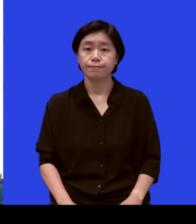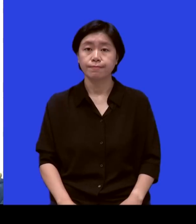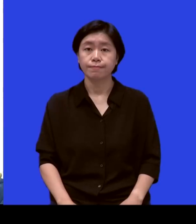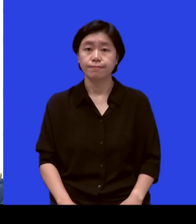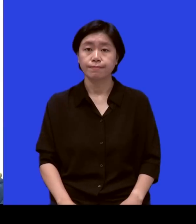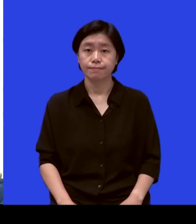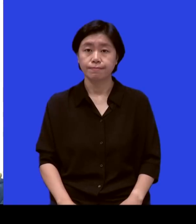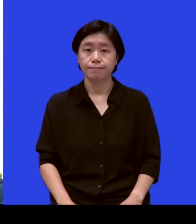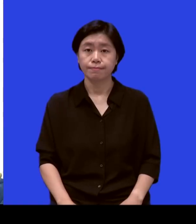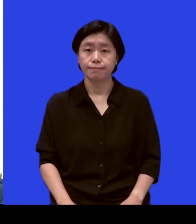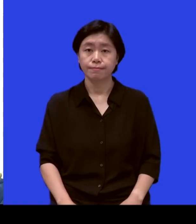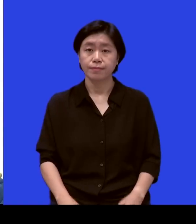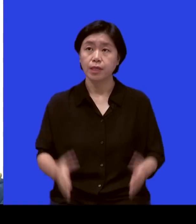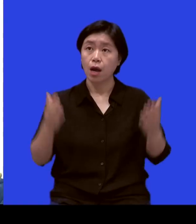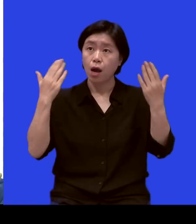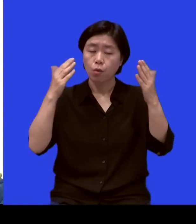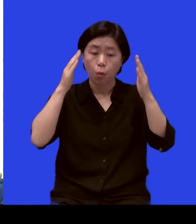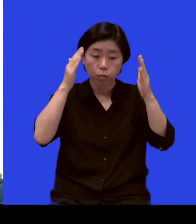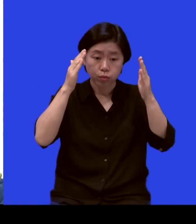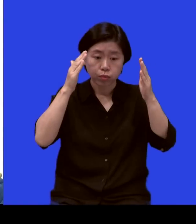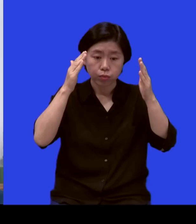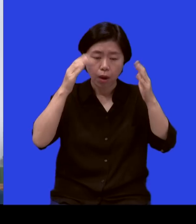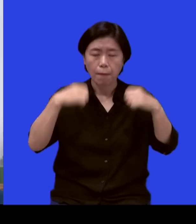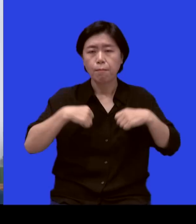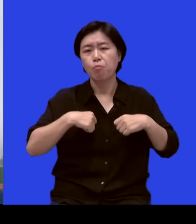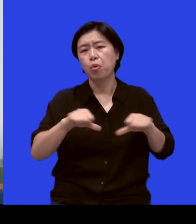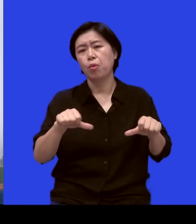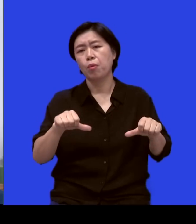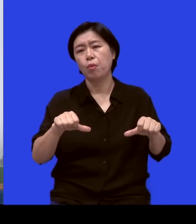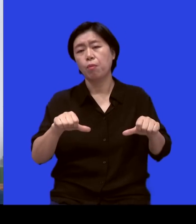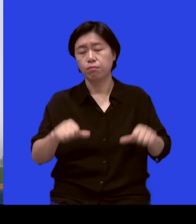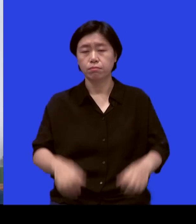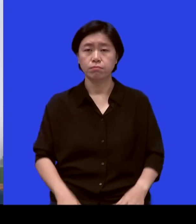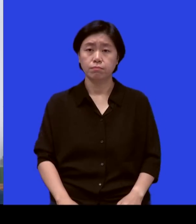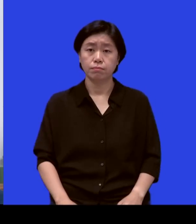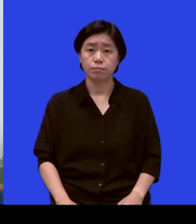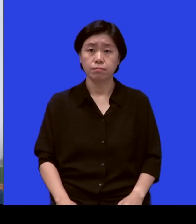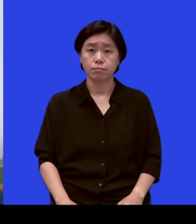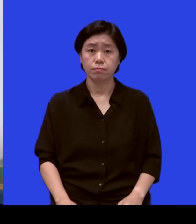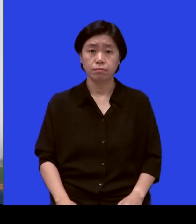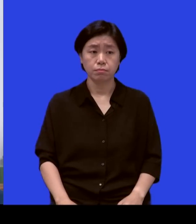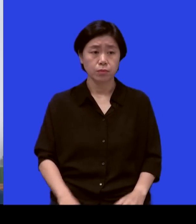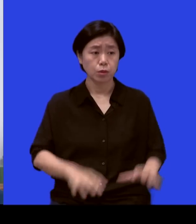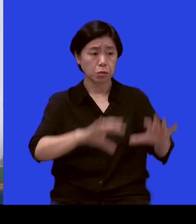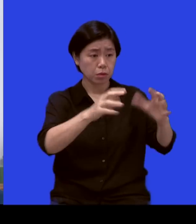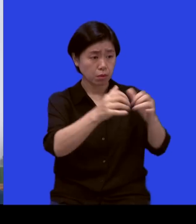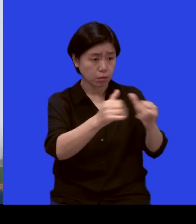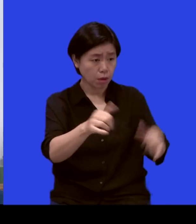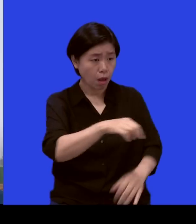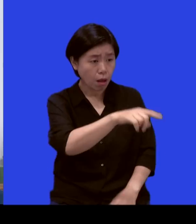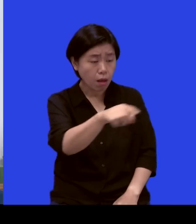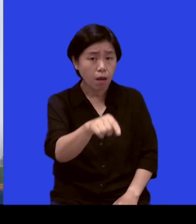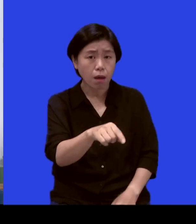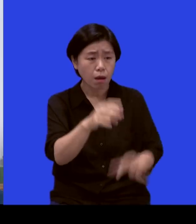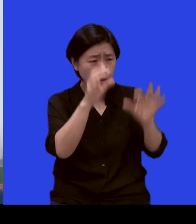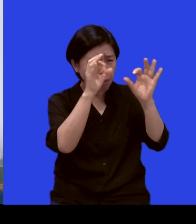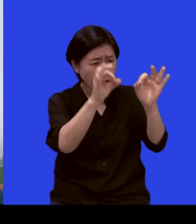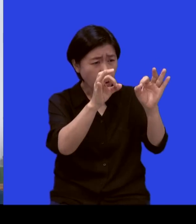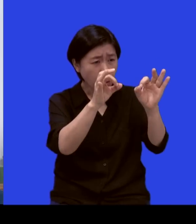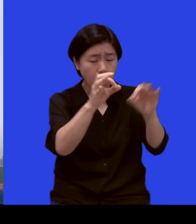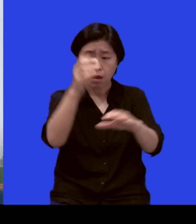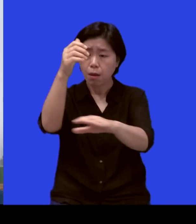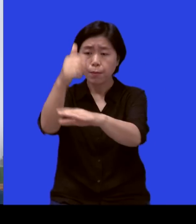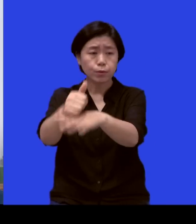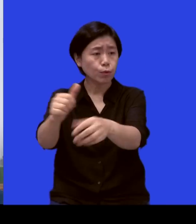그 시절에 학교 다니다가도 그만뒀었어요. 그리고 온 세상 사람들이 이 열차의 마지막에 종착지는 죽음이고